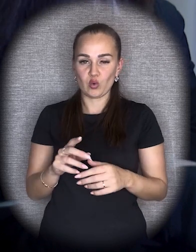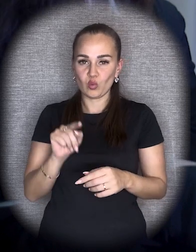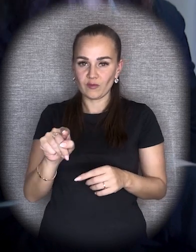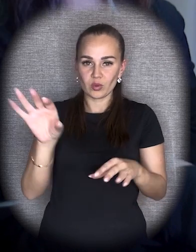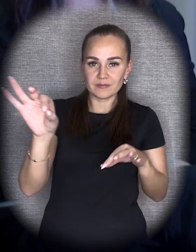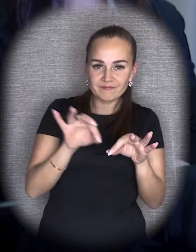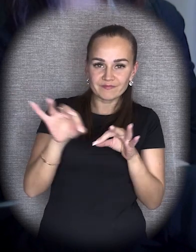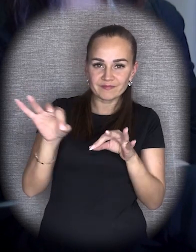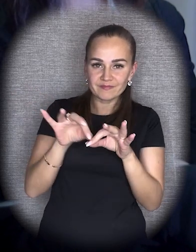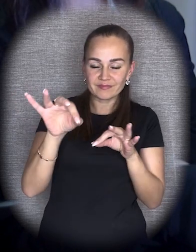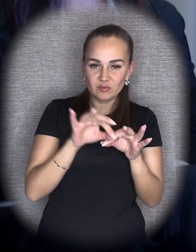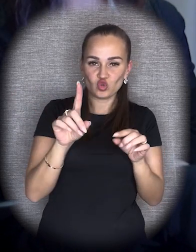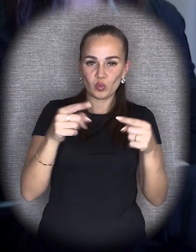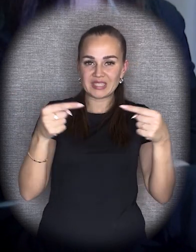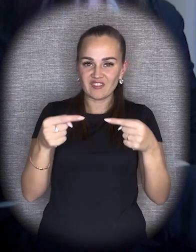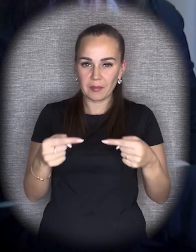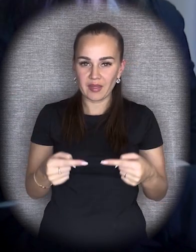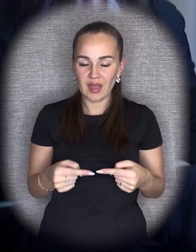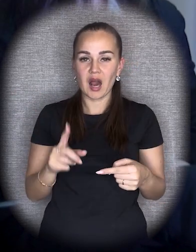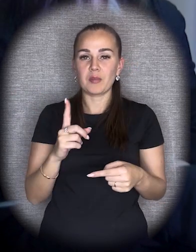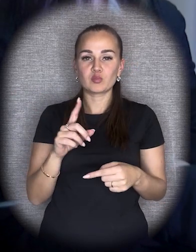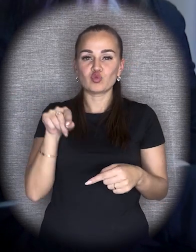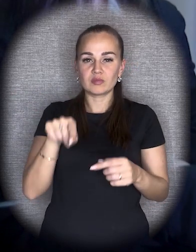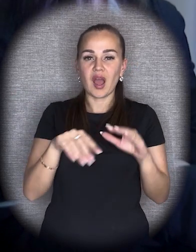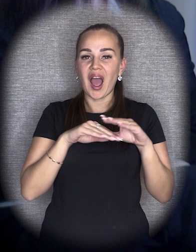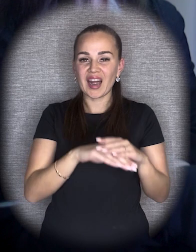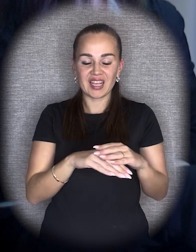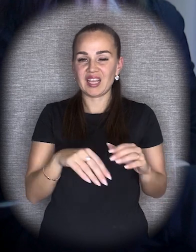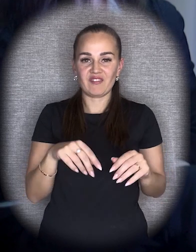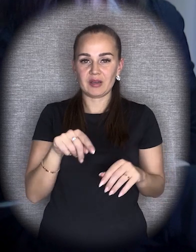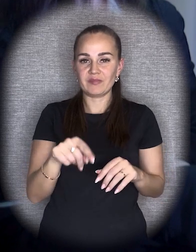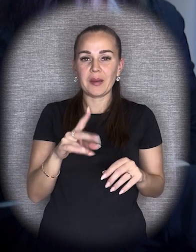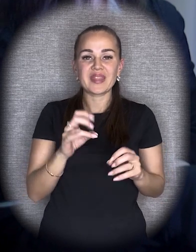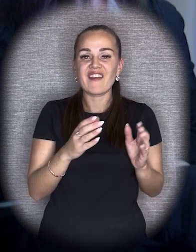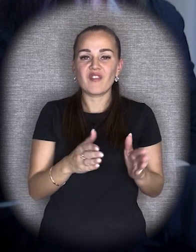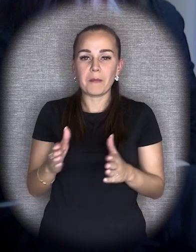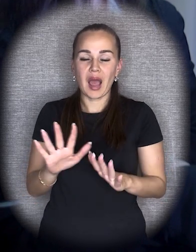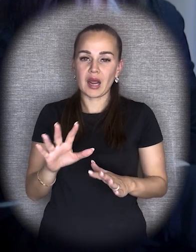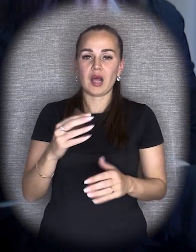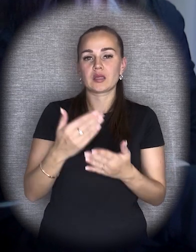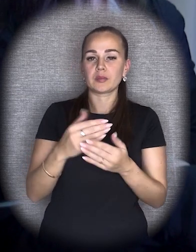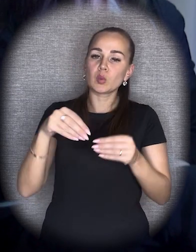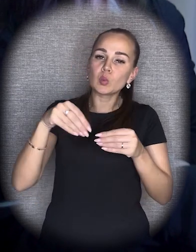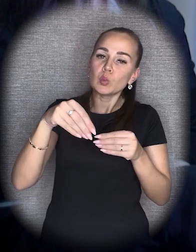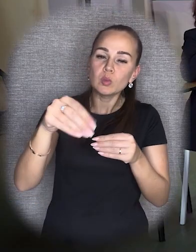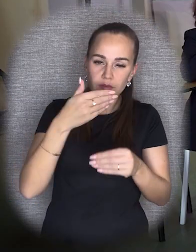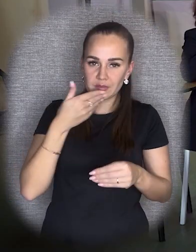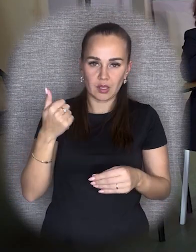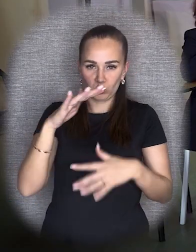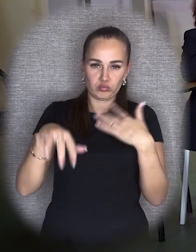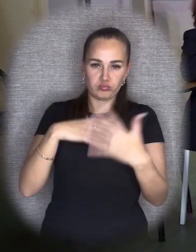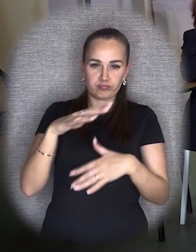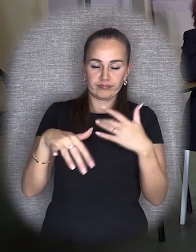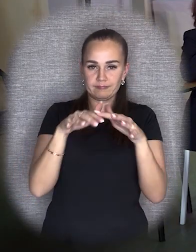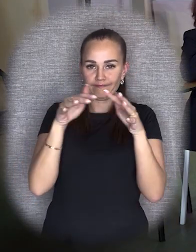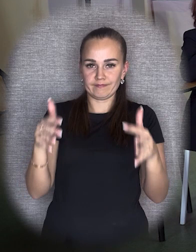найти. Потому что, еще раз повторюсь, в архивах она недостаточно в порядке находится. А